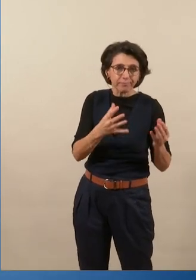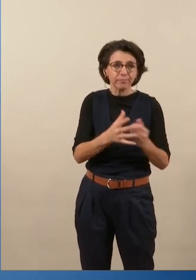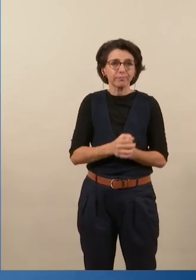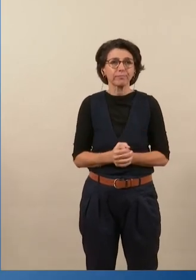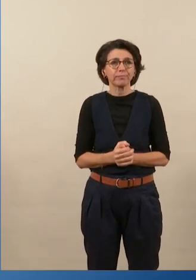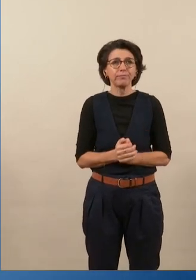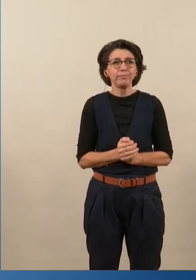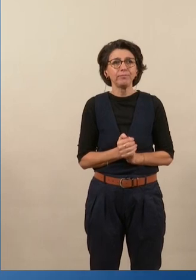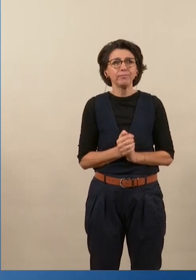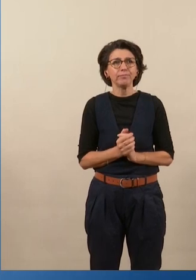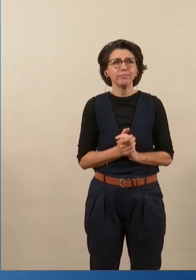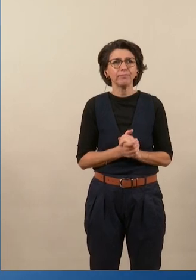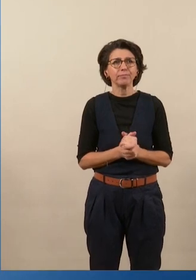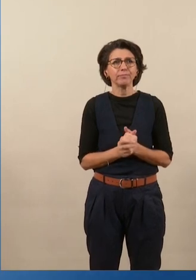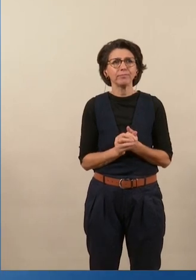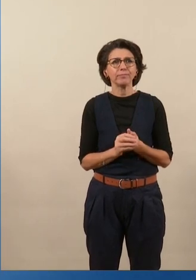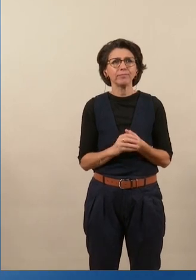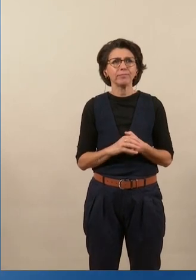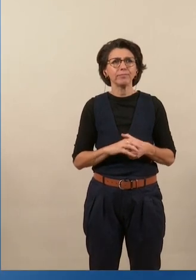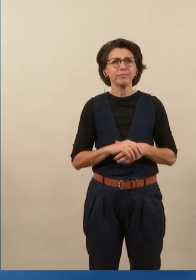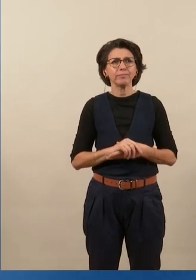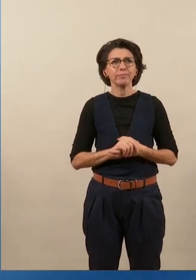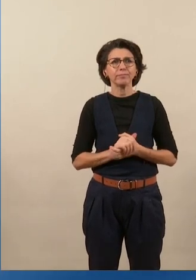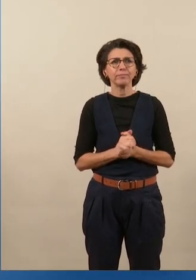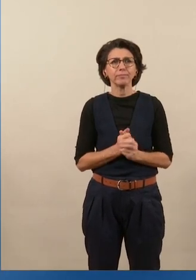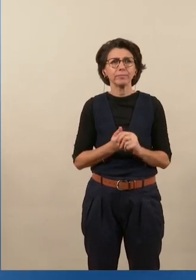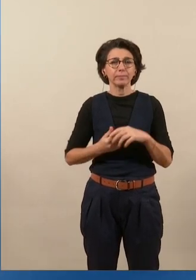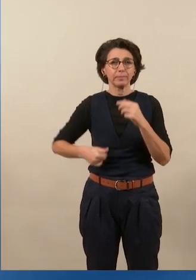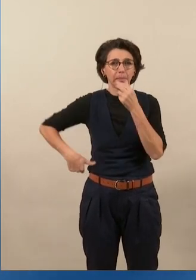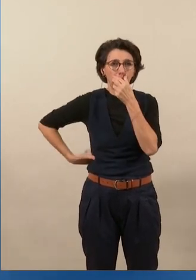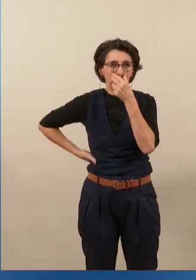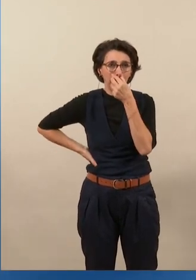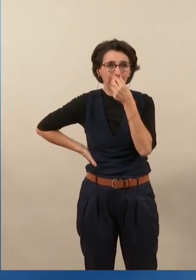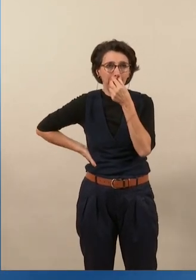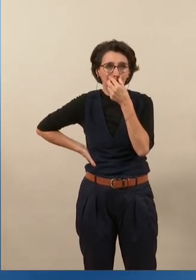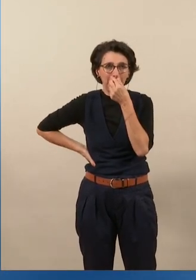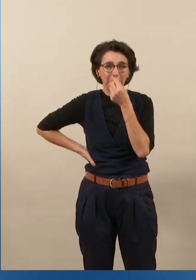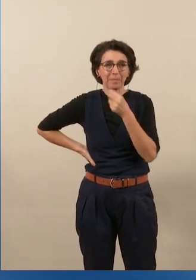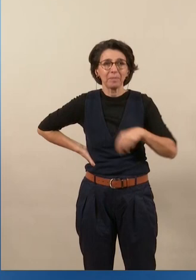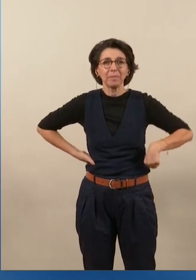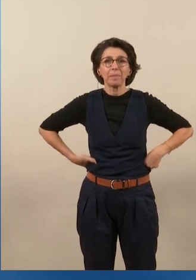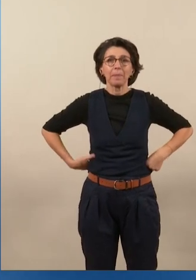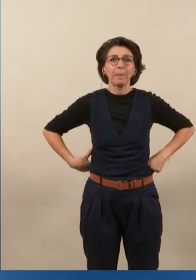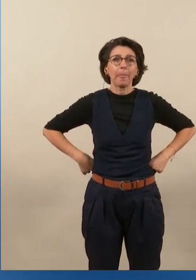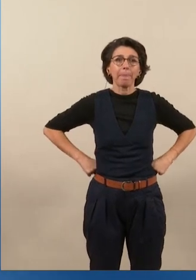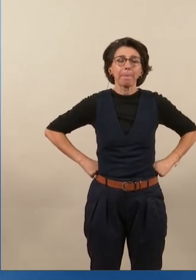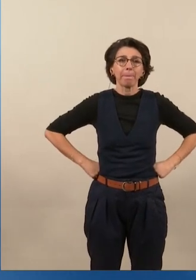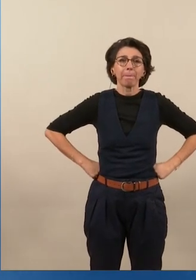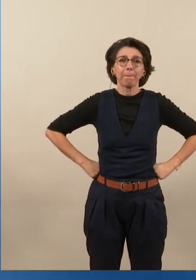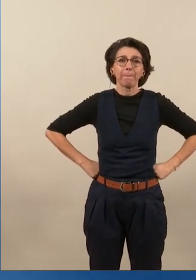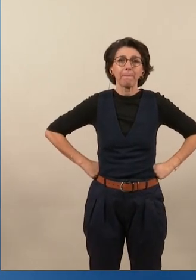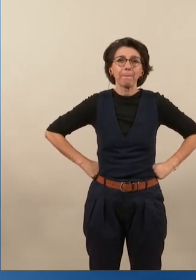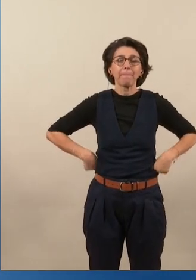je me permets euh je me permets je me permets voilà je